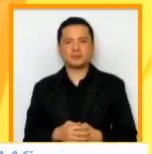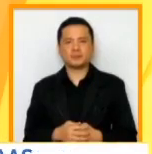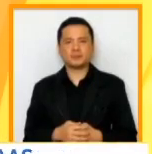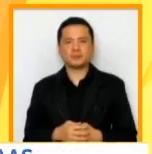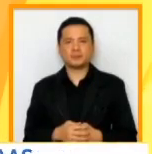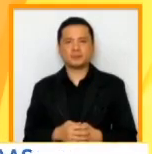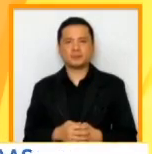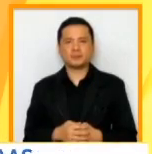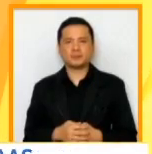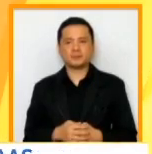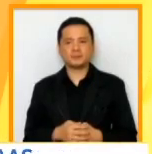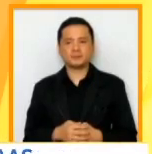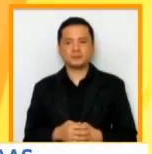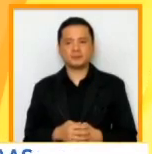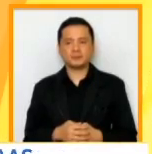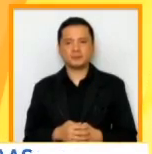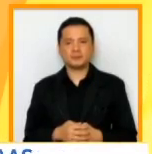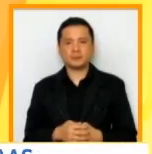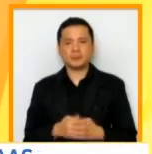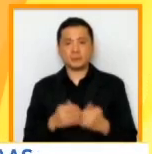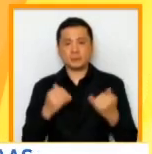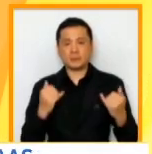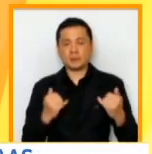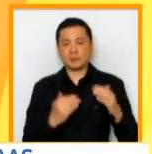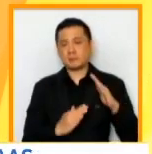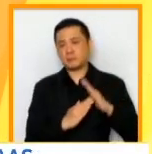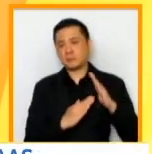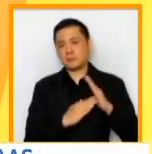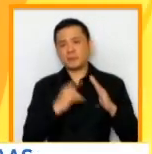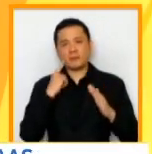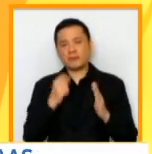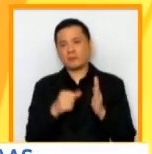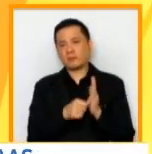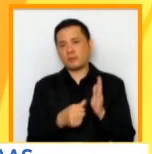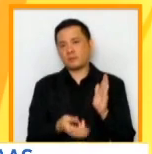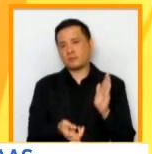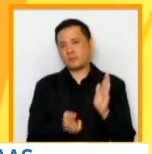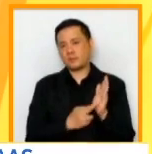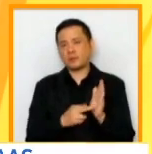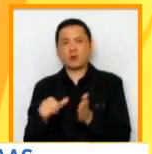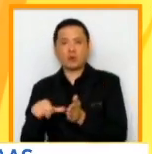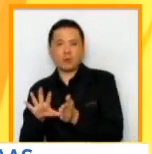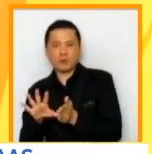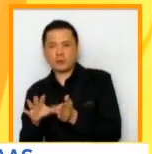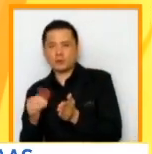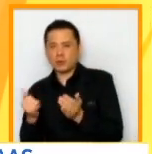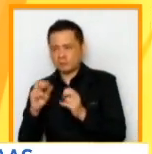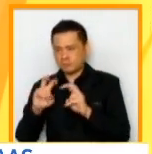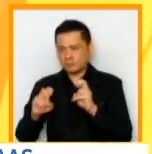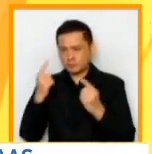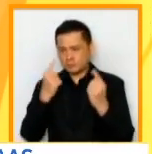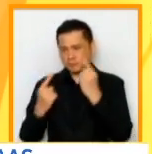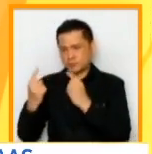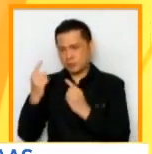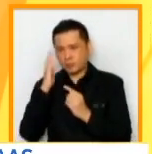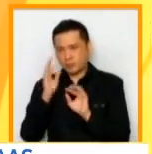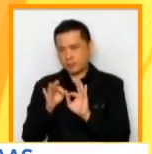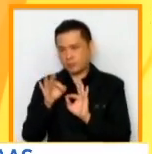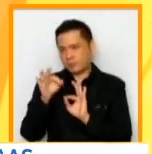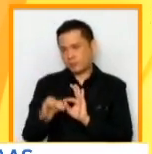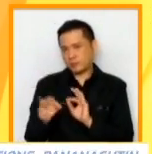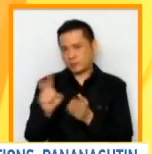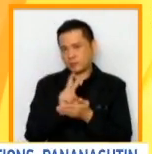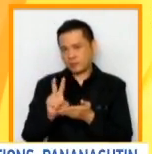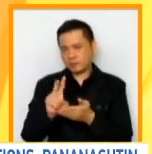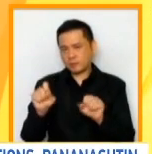6 na araw bagong deadline ng voter registration, pag-aaralan daw ng COMELEC kung pwedeng palawigin ito ng 1 hanggang 2 linggo.